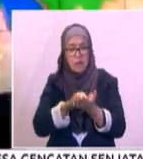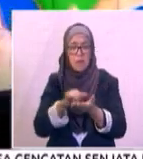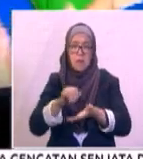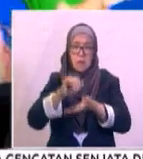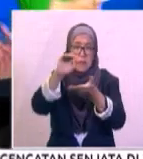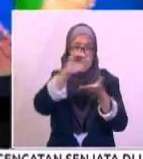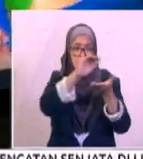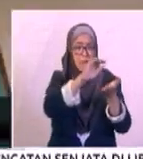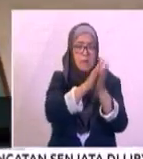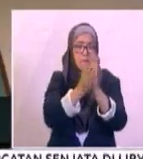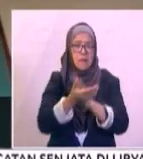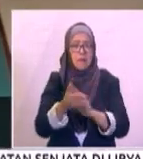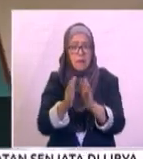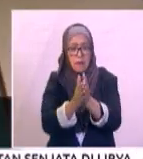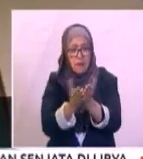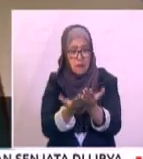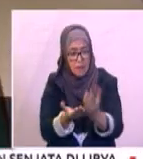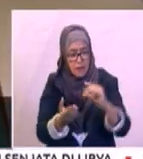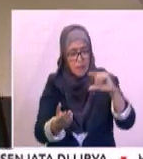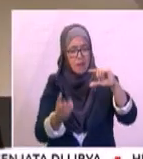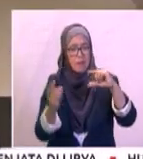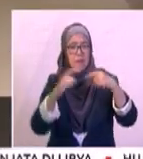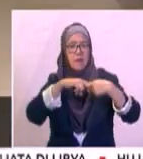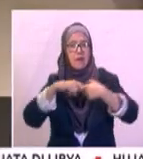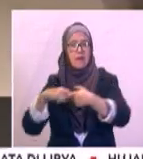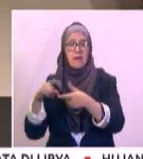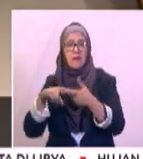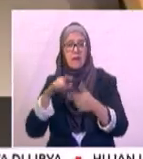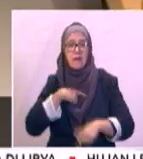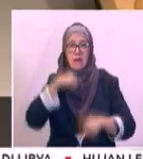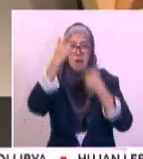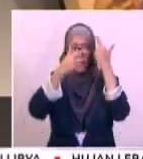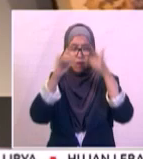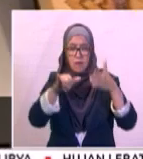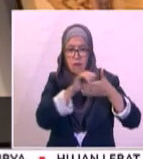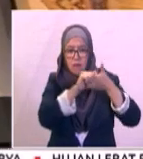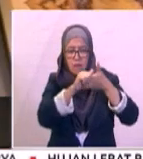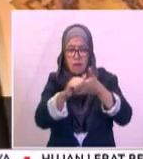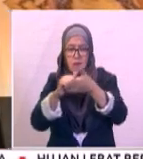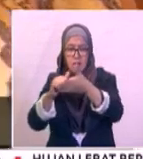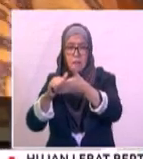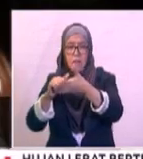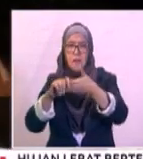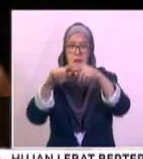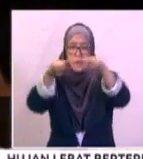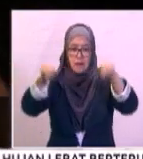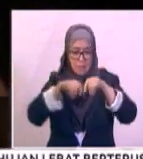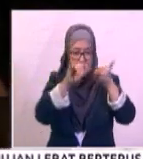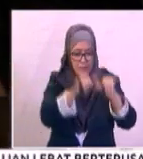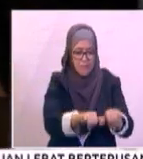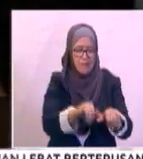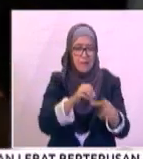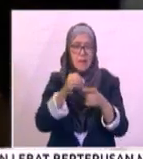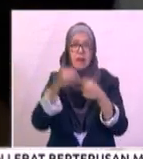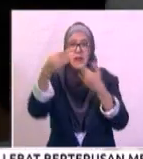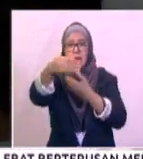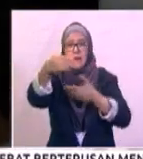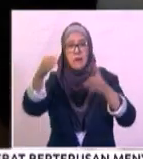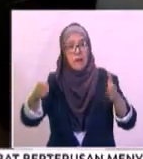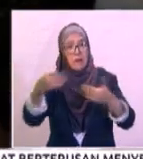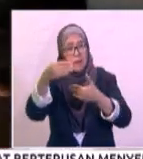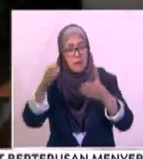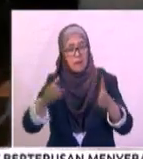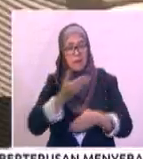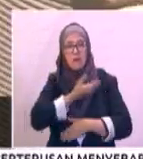dengannya. Ziarah silaturahim pula adalah lawatan oleh pembimbing ibadat haji ke penginapan dan bilik jemaah yang uzur untuk